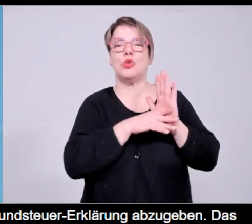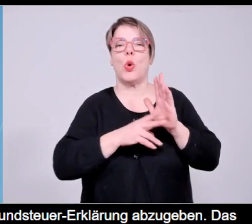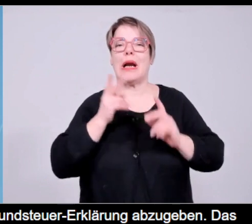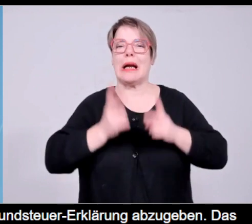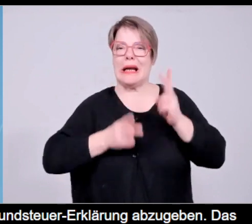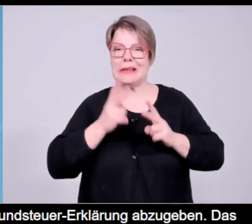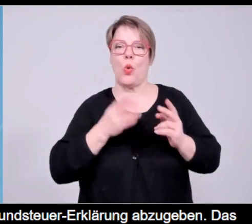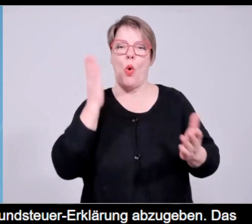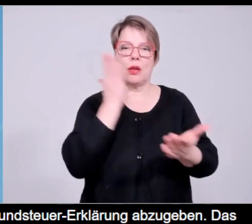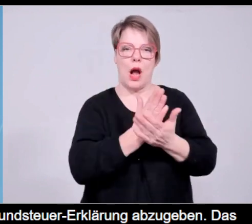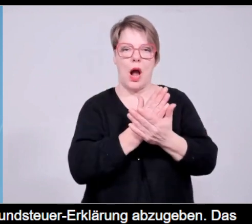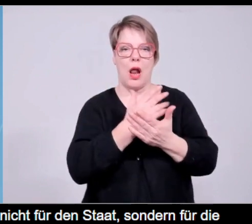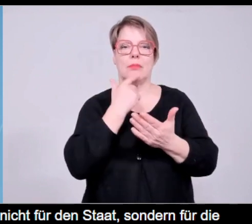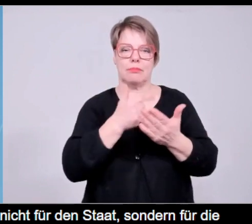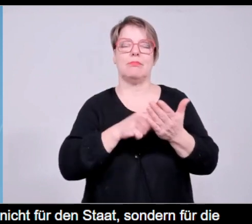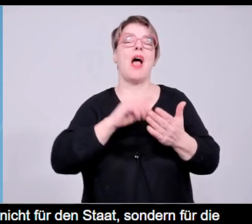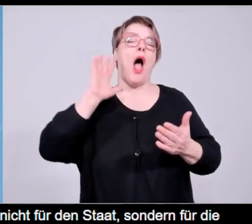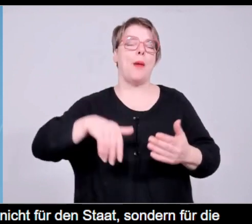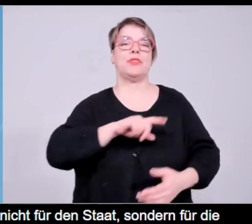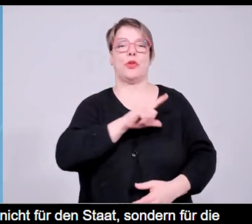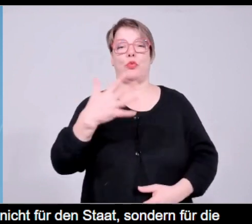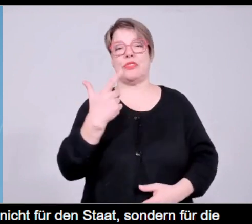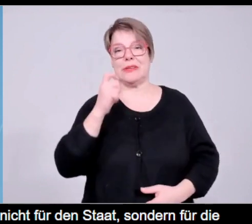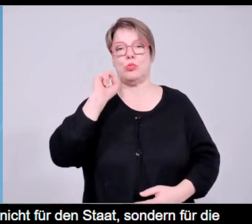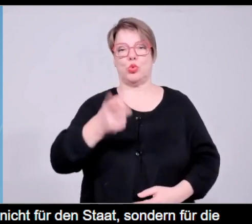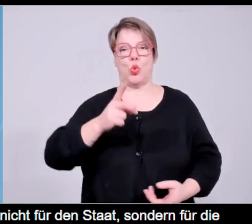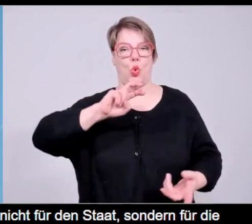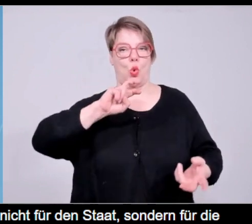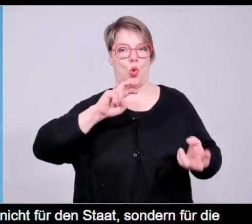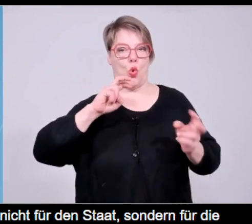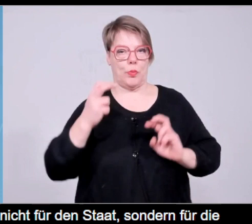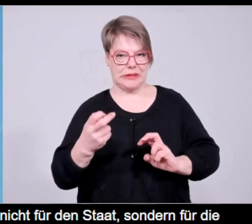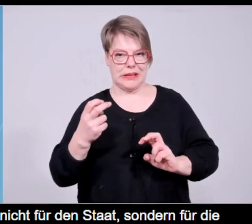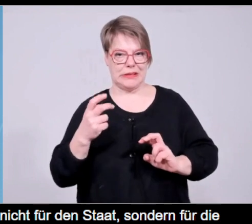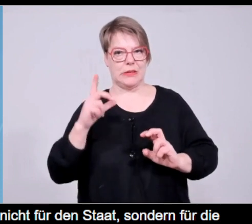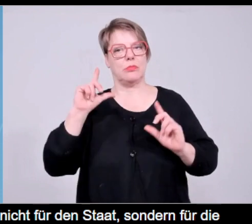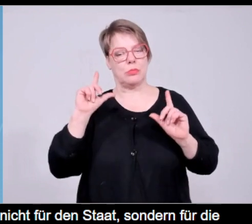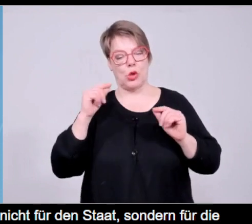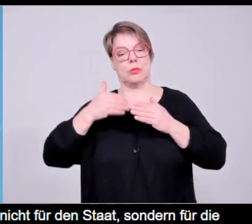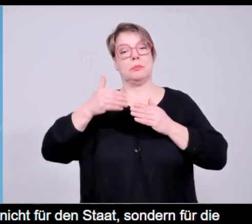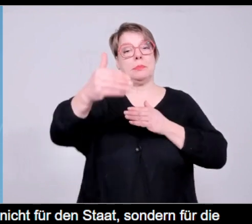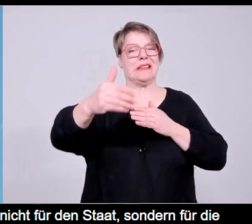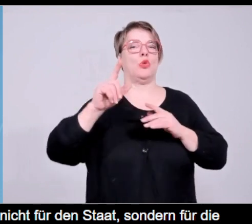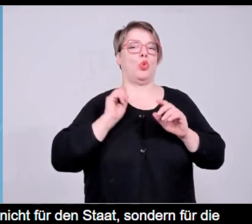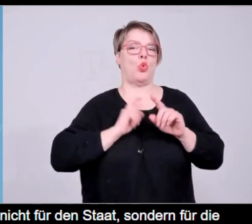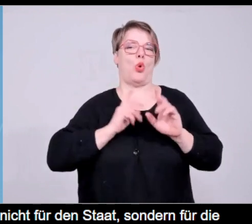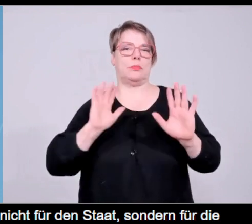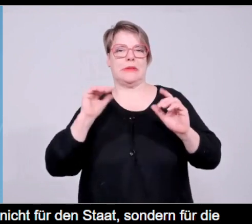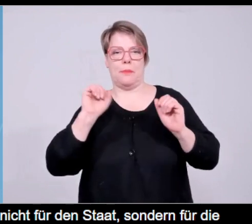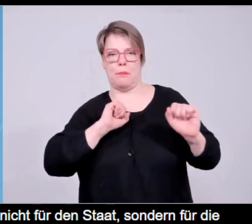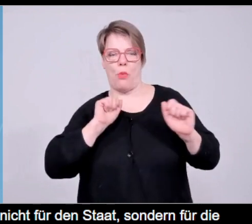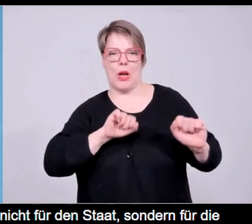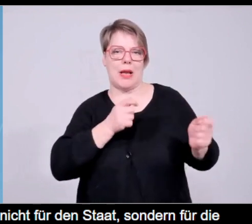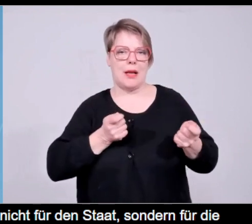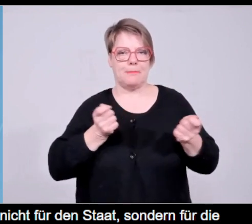Steuerverwaltung in Bayern, bei den Damen und Herren, die ja auch in den Ämtern Großartiges jetzt schon geleistet haben, noch zu leisten haben. In den nächsten Monaten,